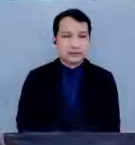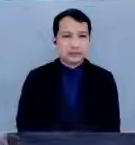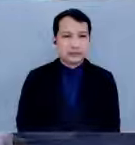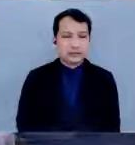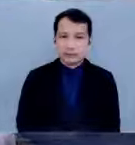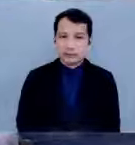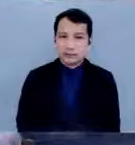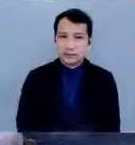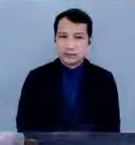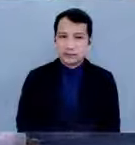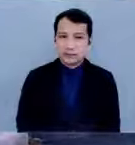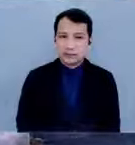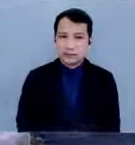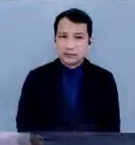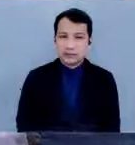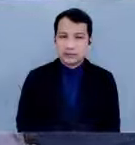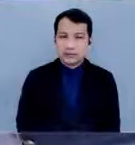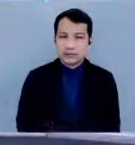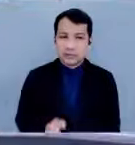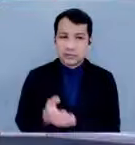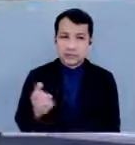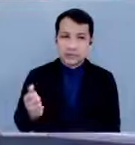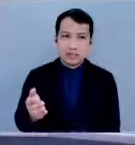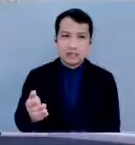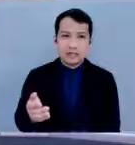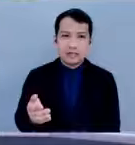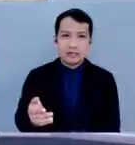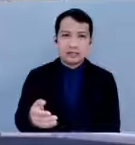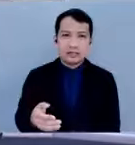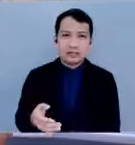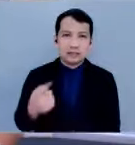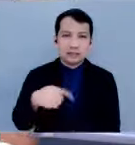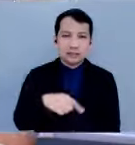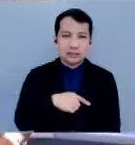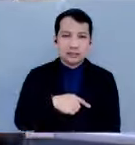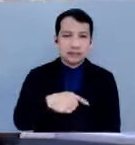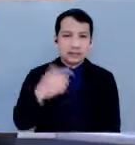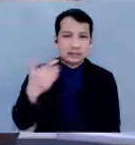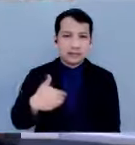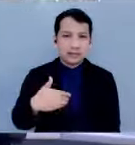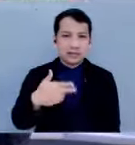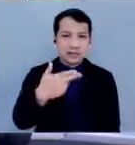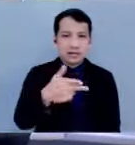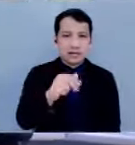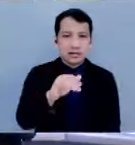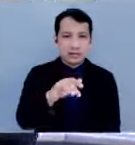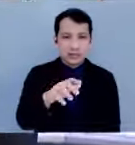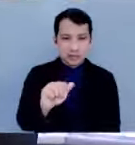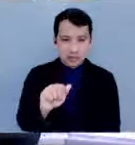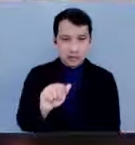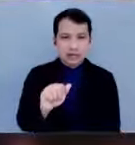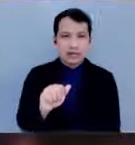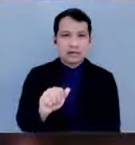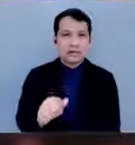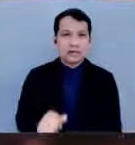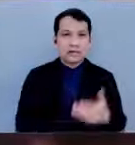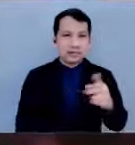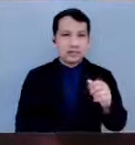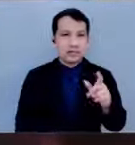Haya? Haya is from Hayazid. So, lahat kayong kakapatid, puro Haya. Ah. Hayazid, Haya Beth, Haya Claire,